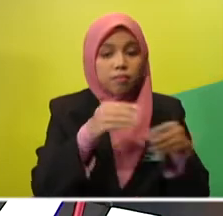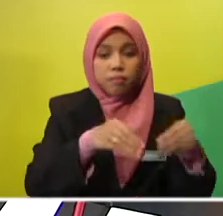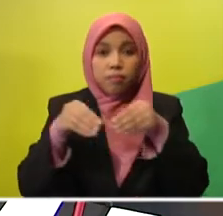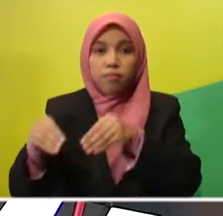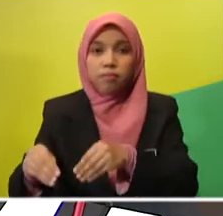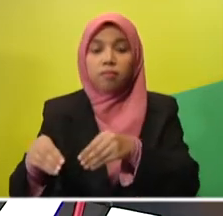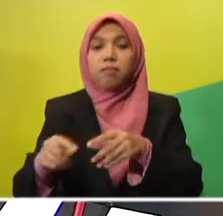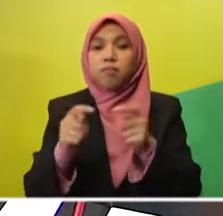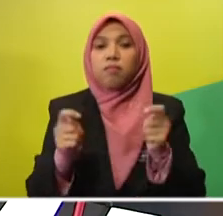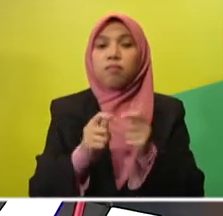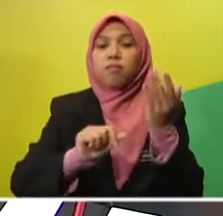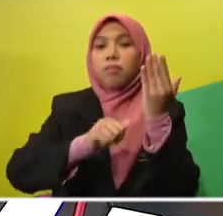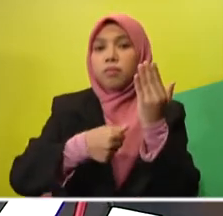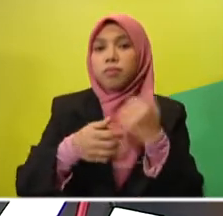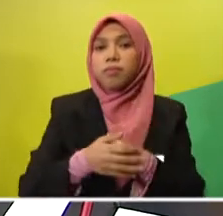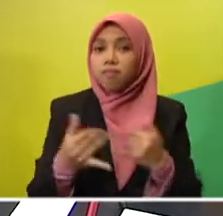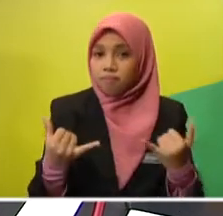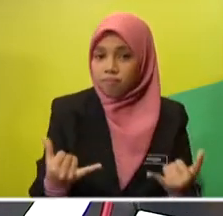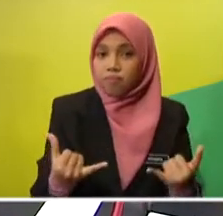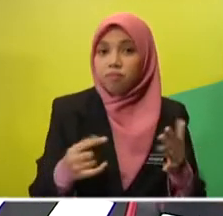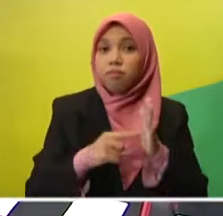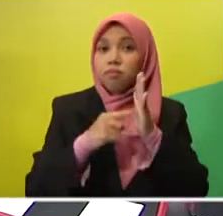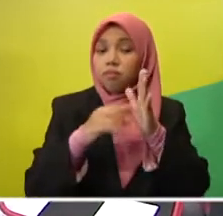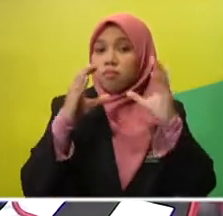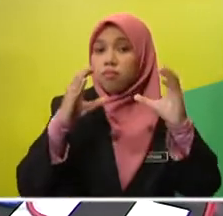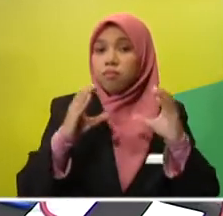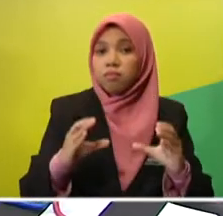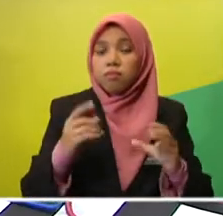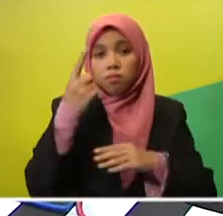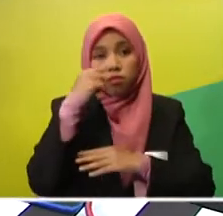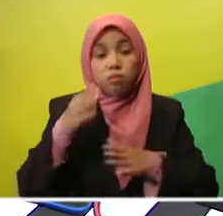teknik lorong sempit pula ya. Baik.